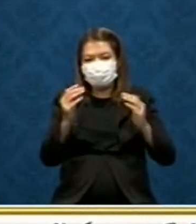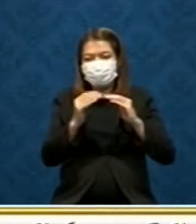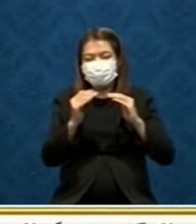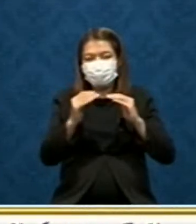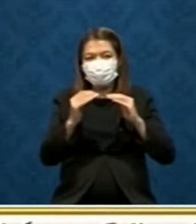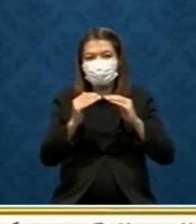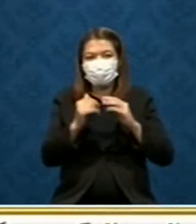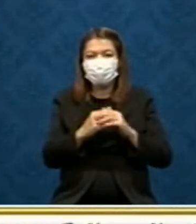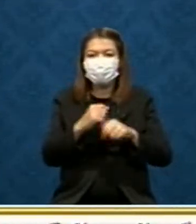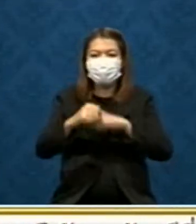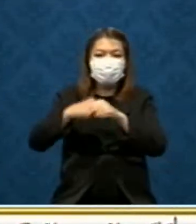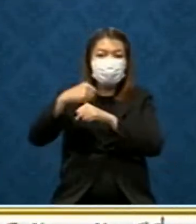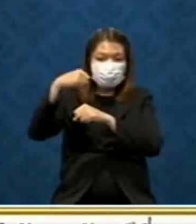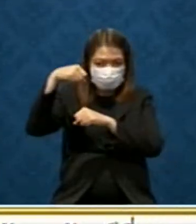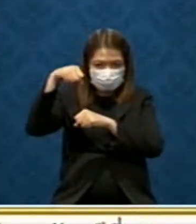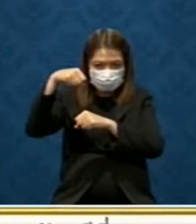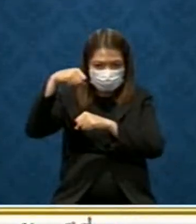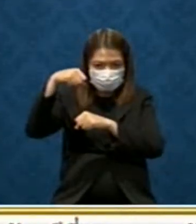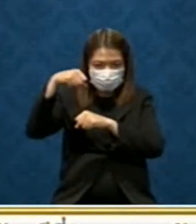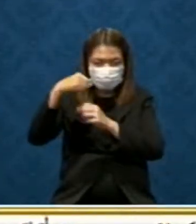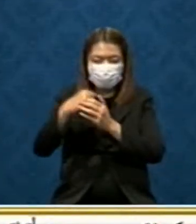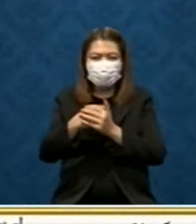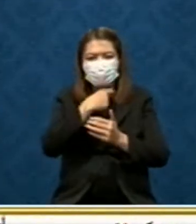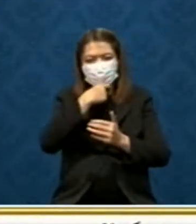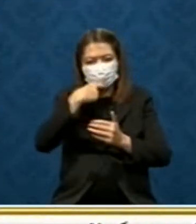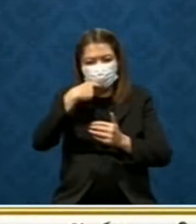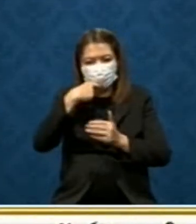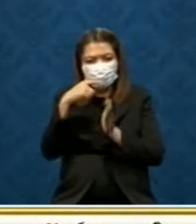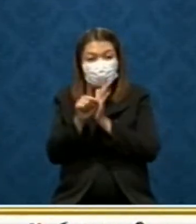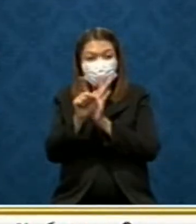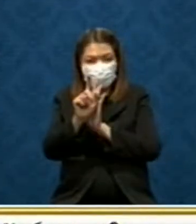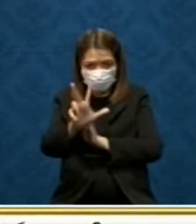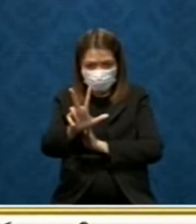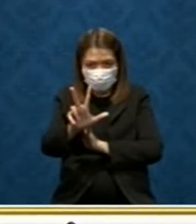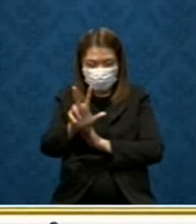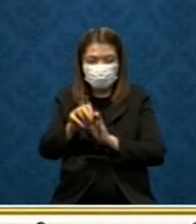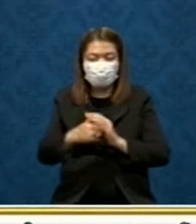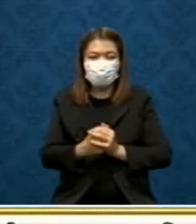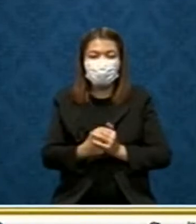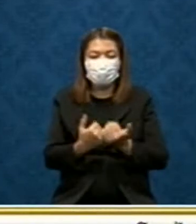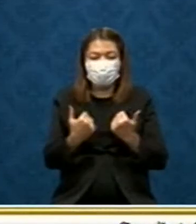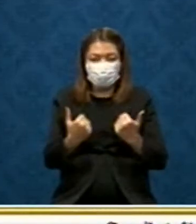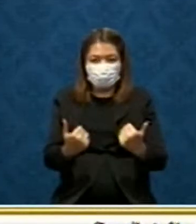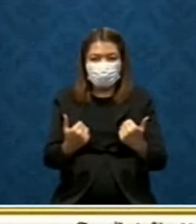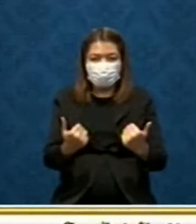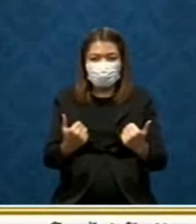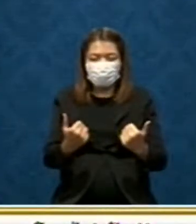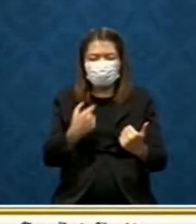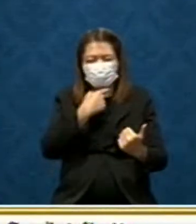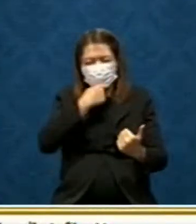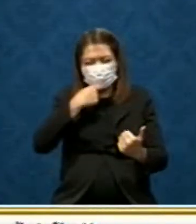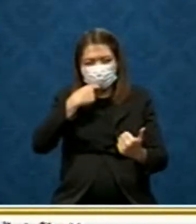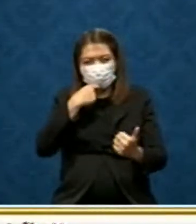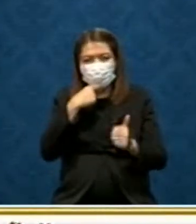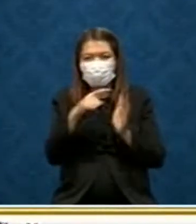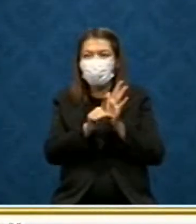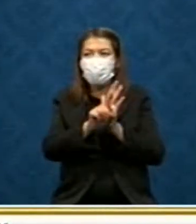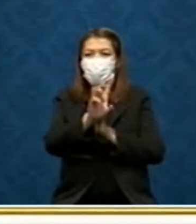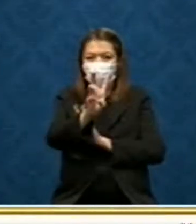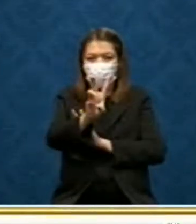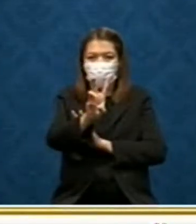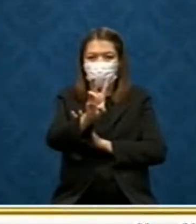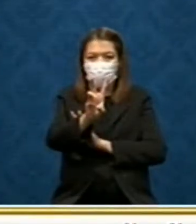เมอก่อนได้รอบ 10 ปีึงนี่ แรง 3 ครั้ง เดียนี้แรง 6 ครั้ง